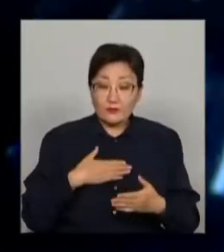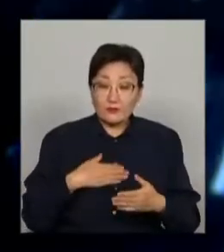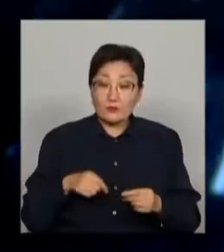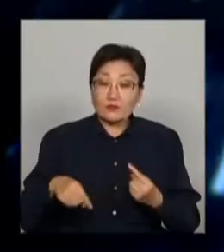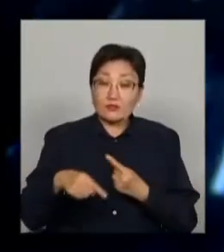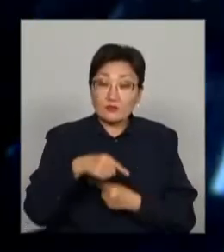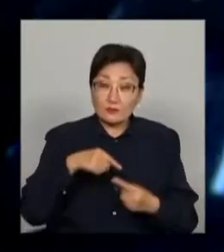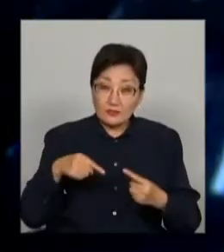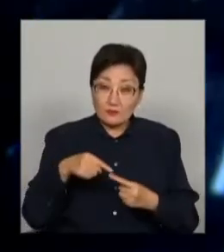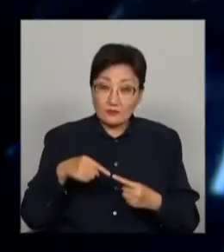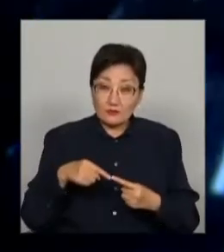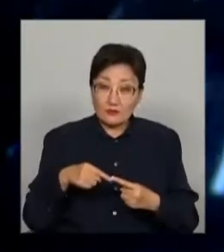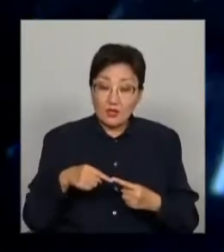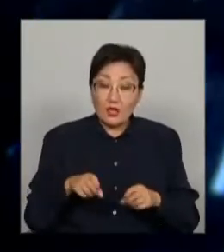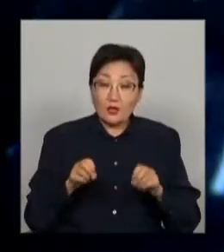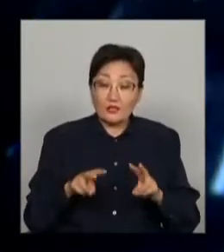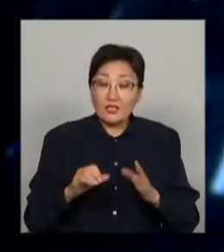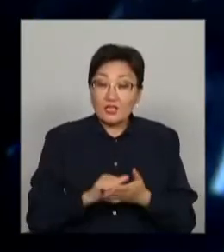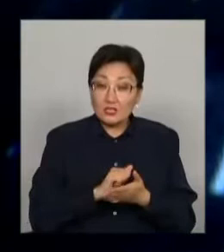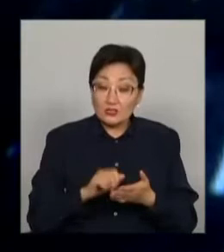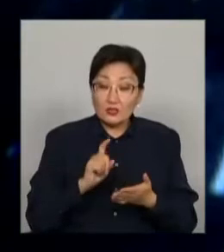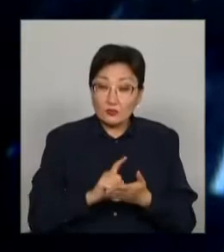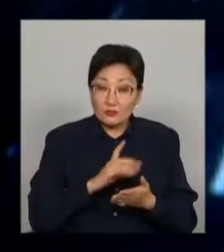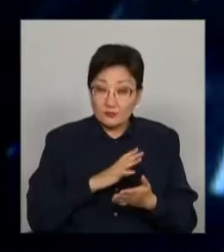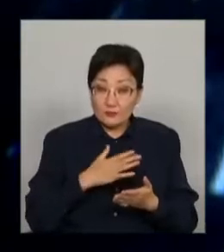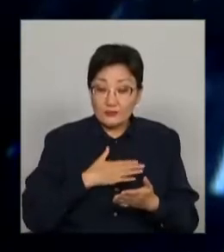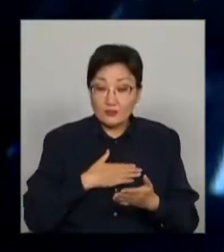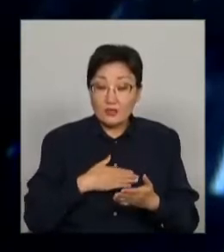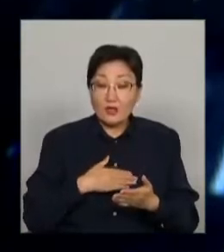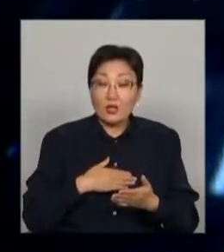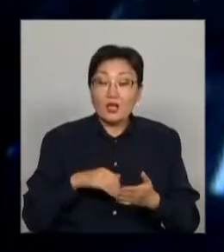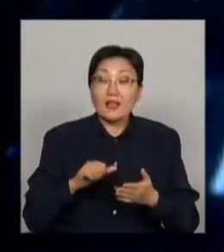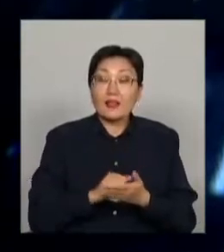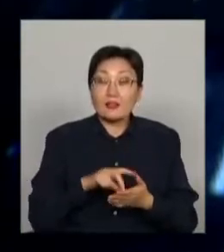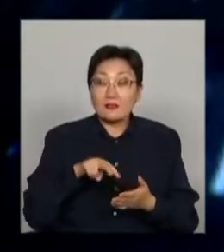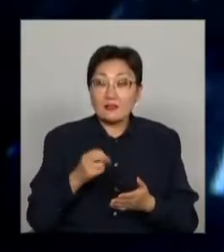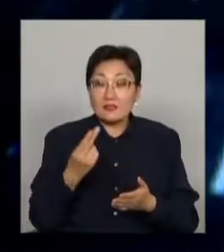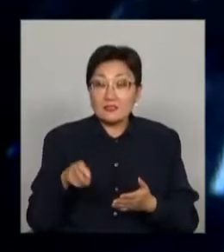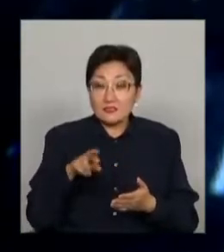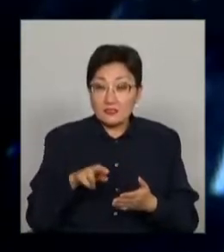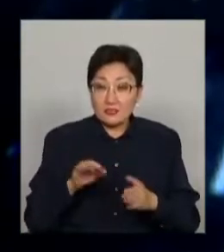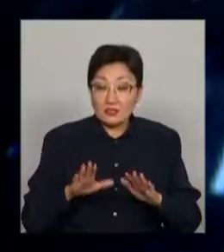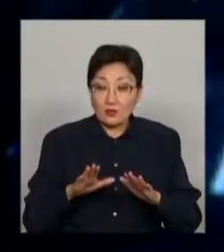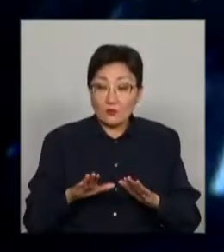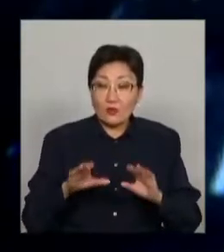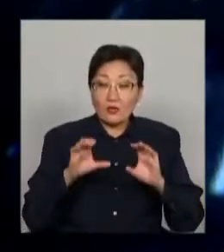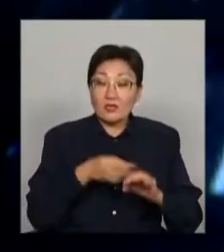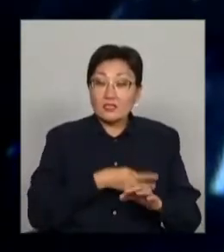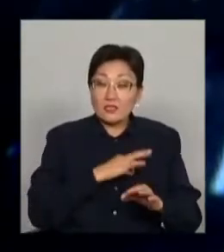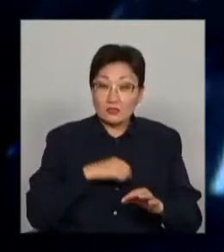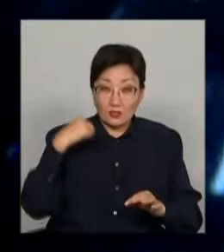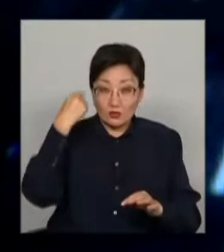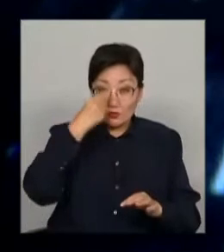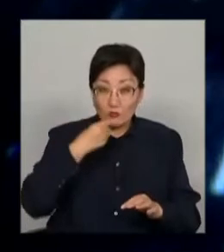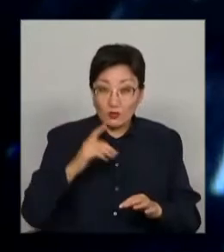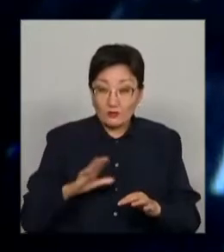кәсіпкерлер арнайы құжаттар болу керек. Ол, яғни, біздің тілмен айтқанда лицензия. Оны тек қана заңды тұлғалар ғана емес,